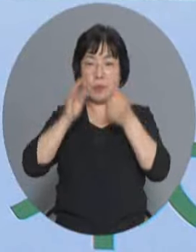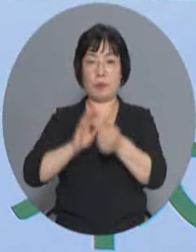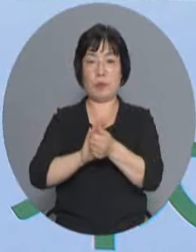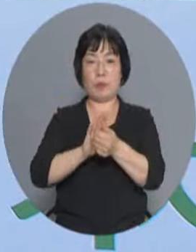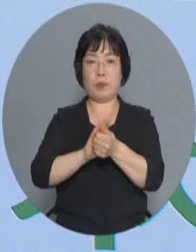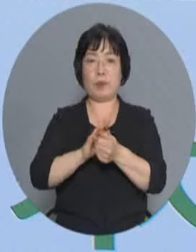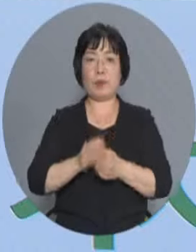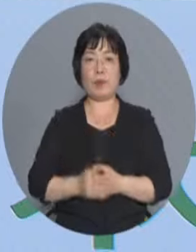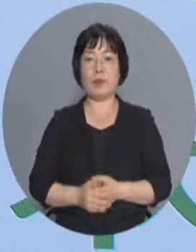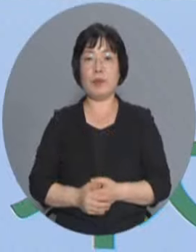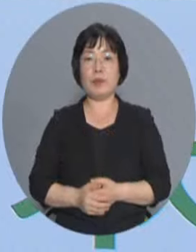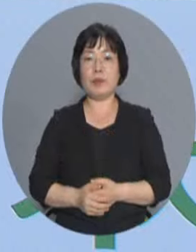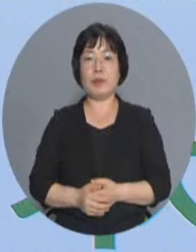밝혔습니다